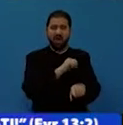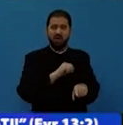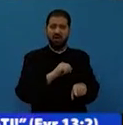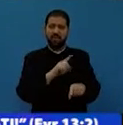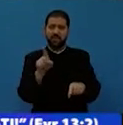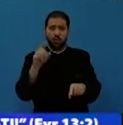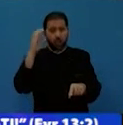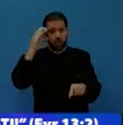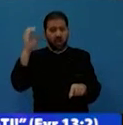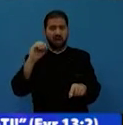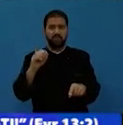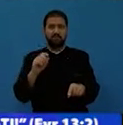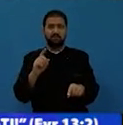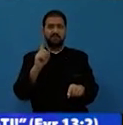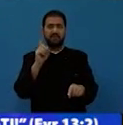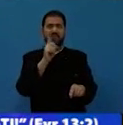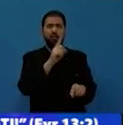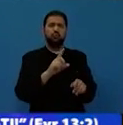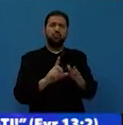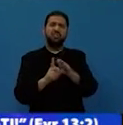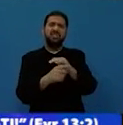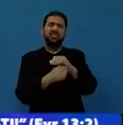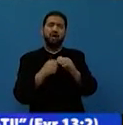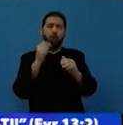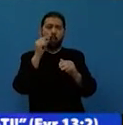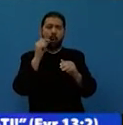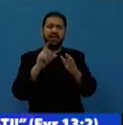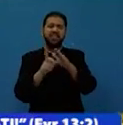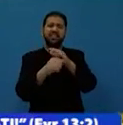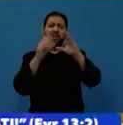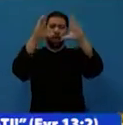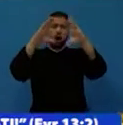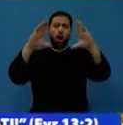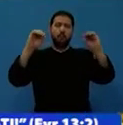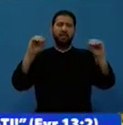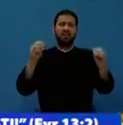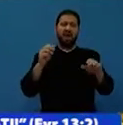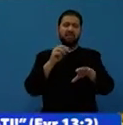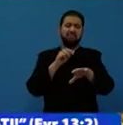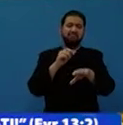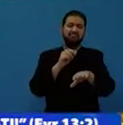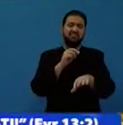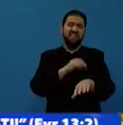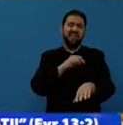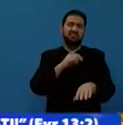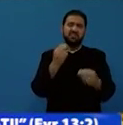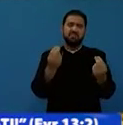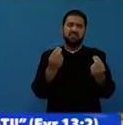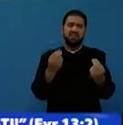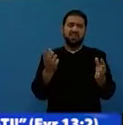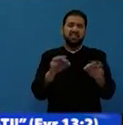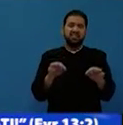vreunul dintre români s-ar simți bine să fie tratat